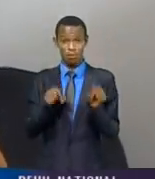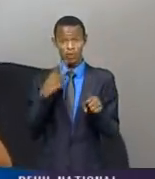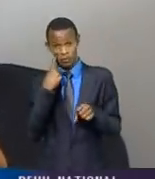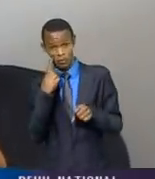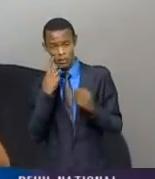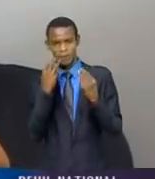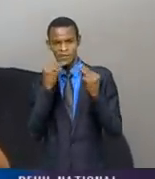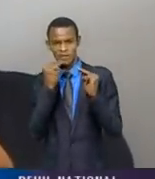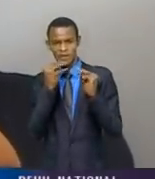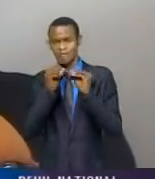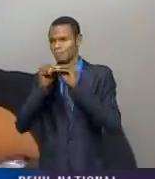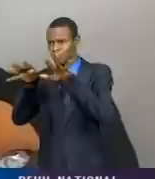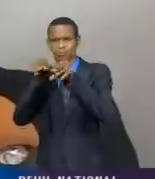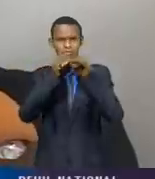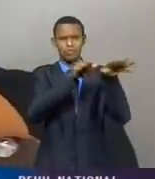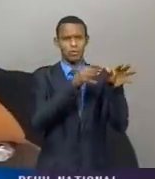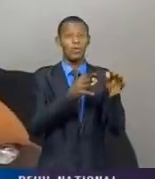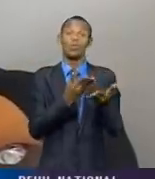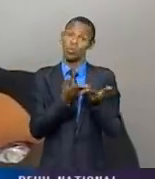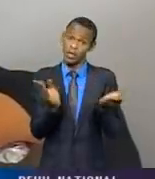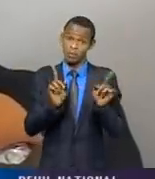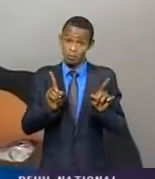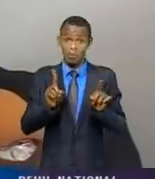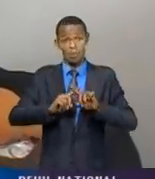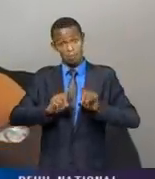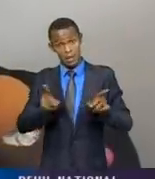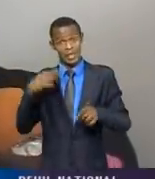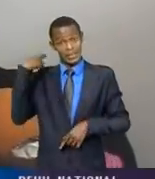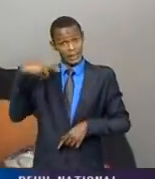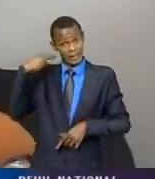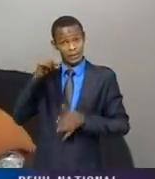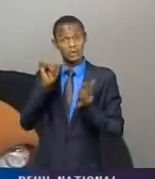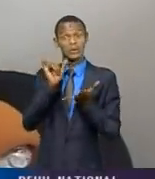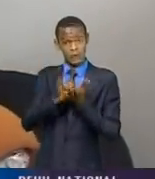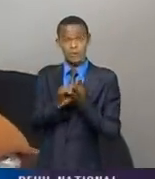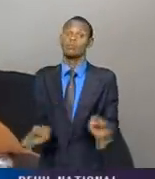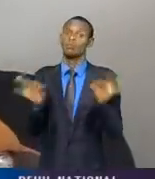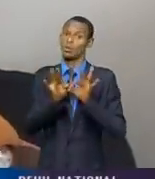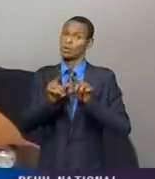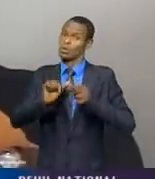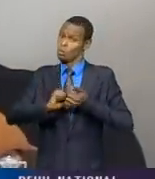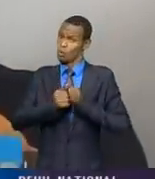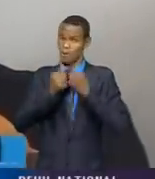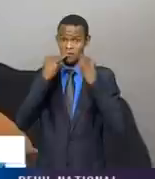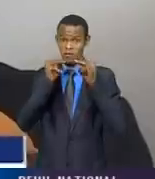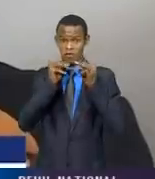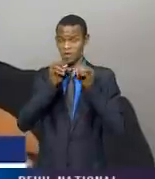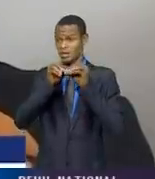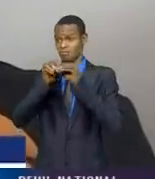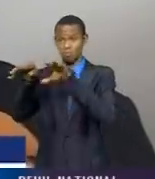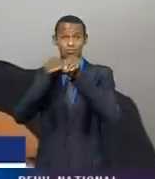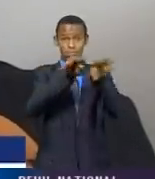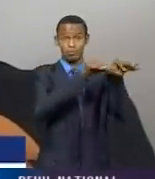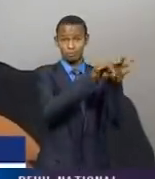ça n'a pas de danger pour les médias classiques le seul problème que nous avons avec les médias en ligne c'est surtout le fait